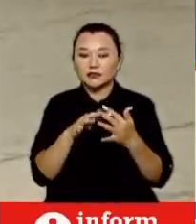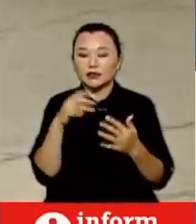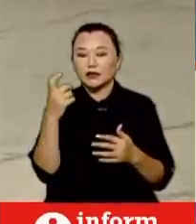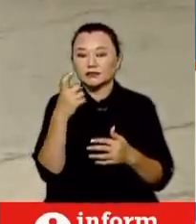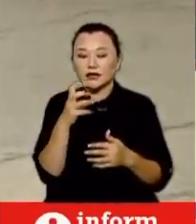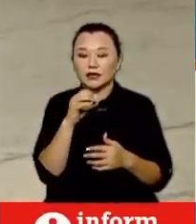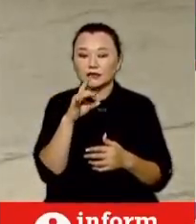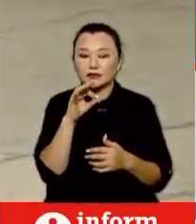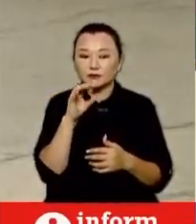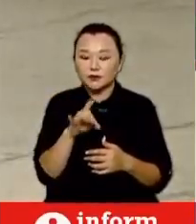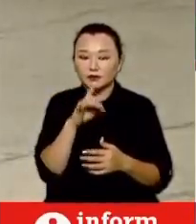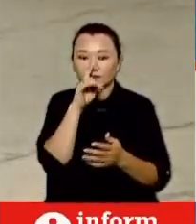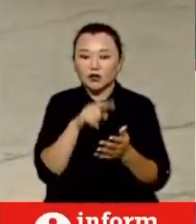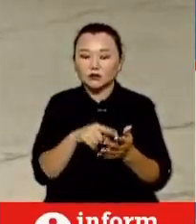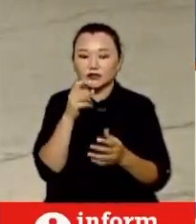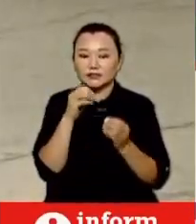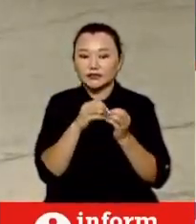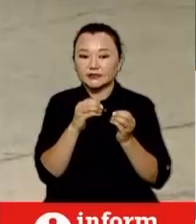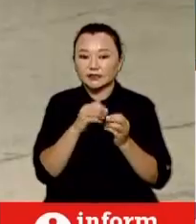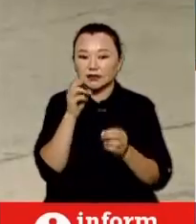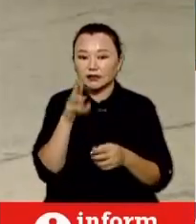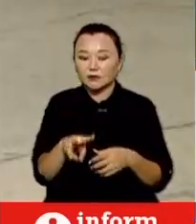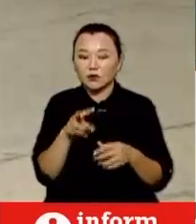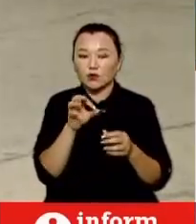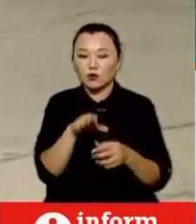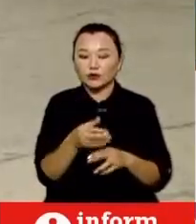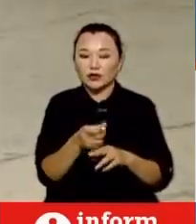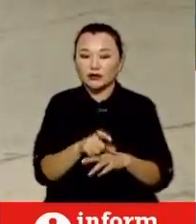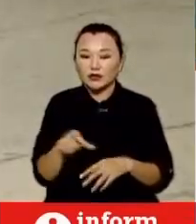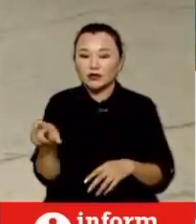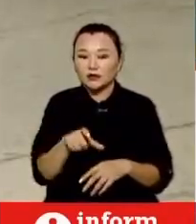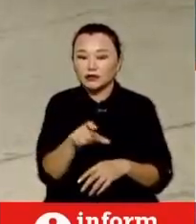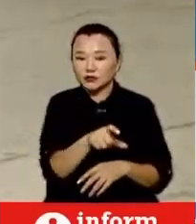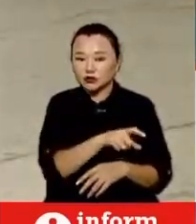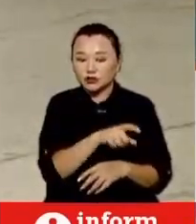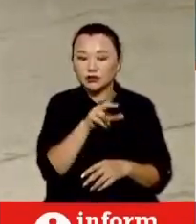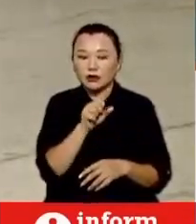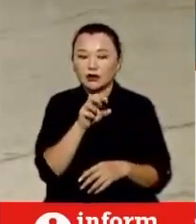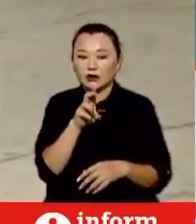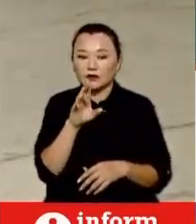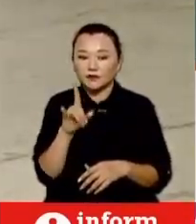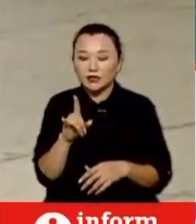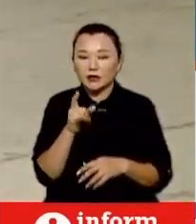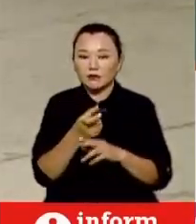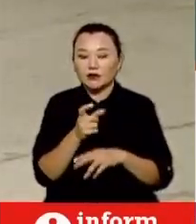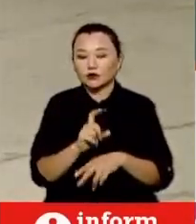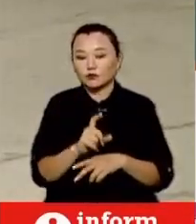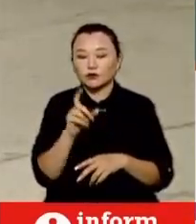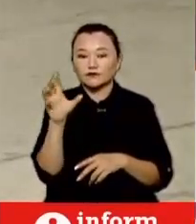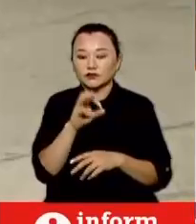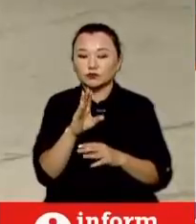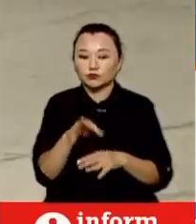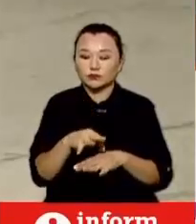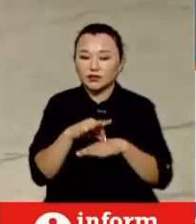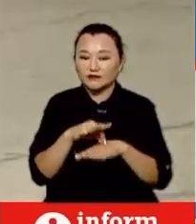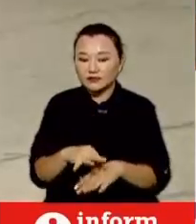Ертемир находится в 10 километрах от вот этой речки Хабды. Поэтому они там будут